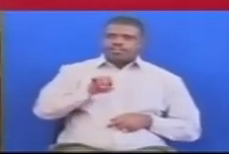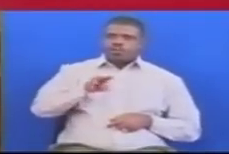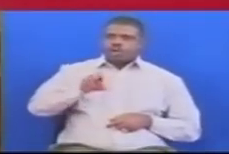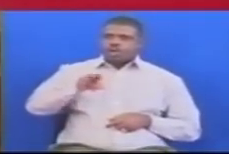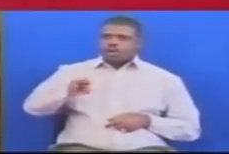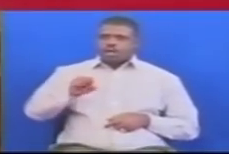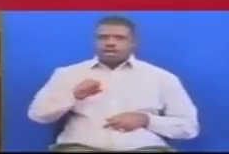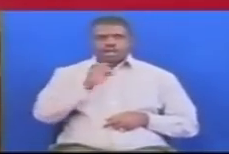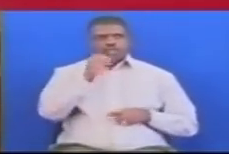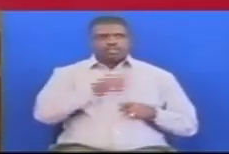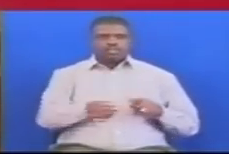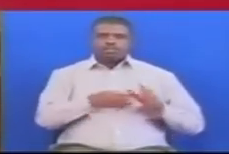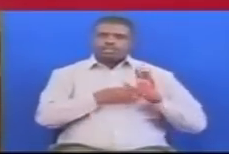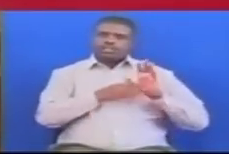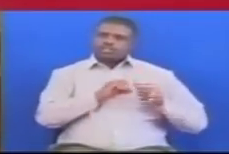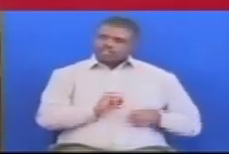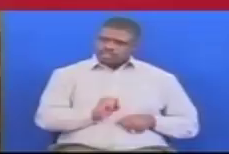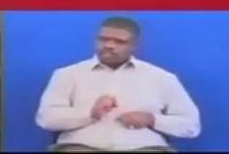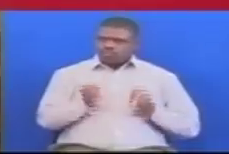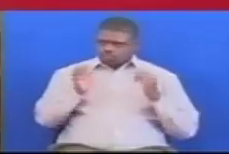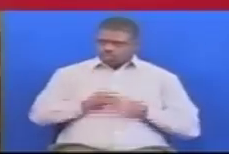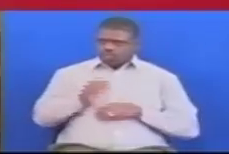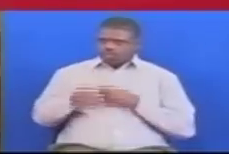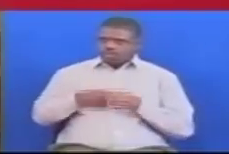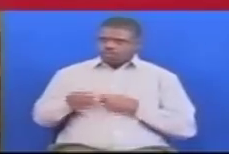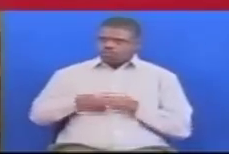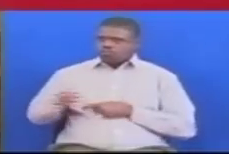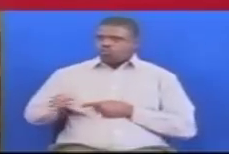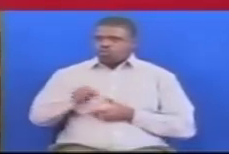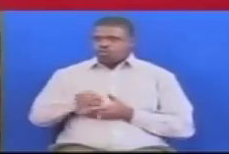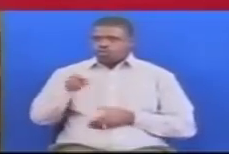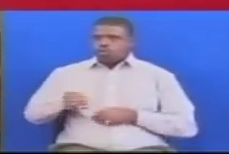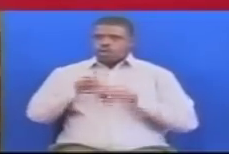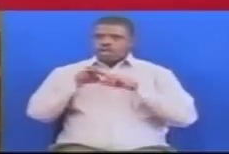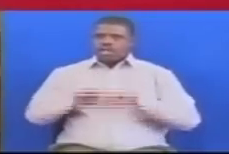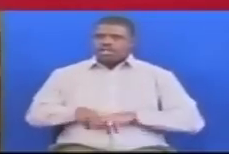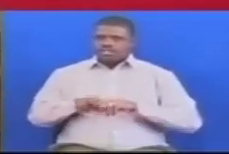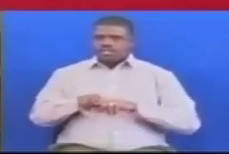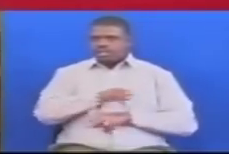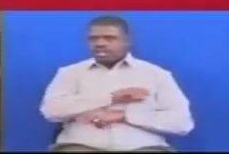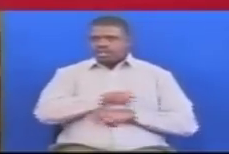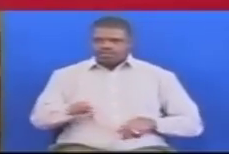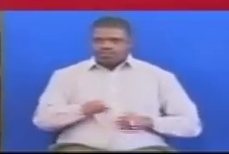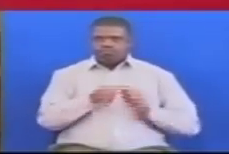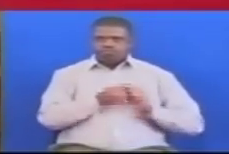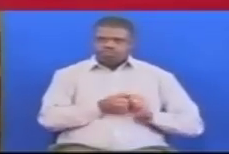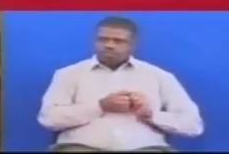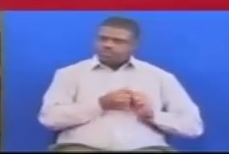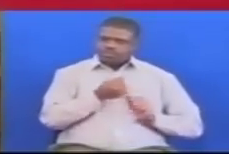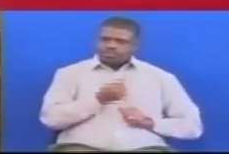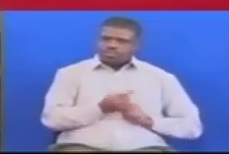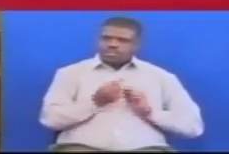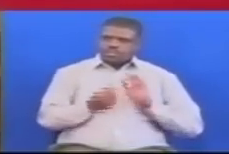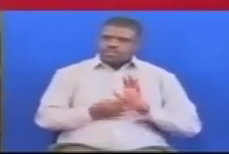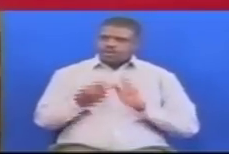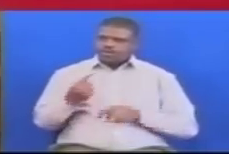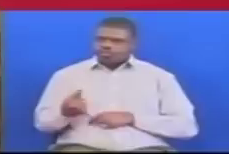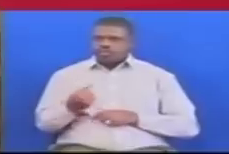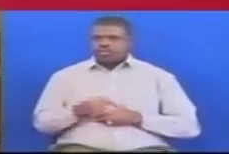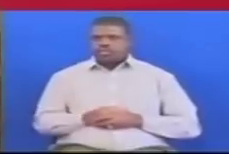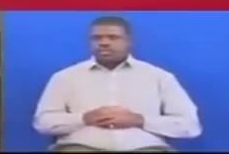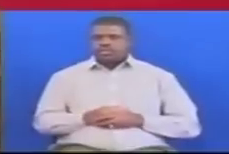umefikia 90%. Kukamilika kwa mradi huo kutanufaisha wakazi wapatao 10,171. Kwa upande wa